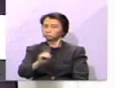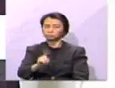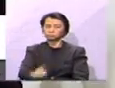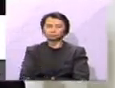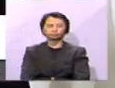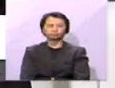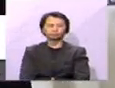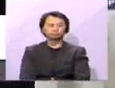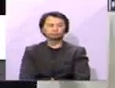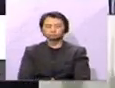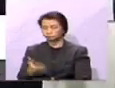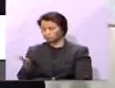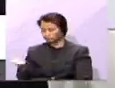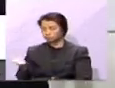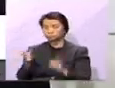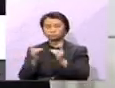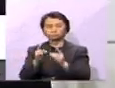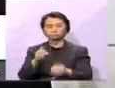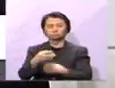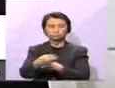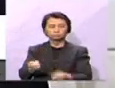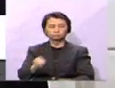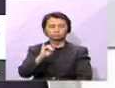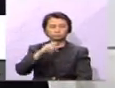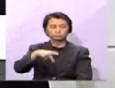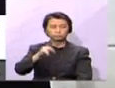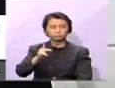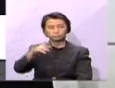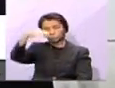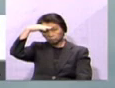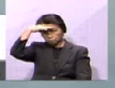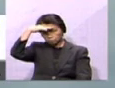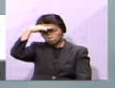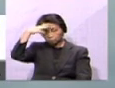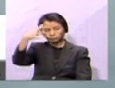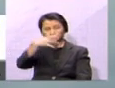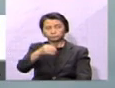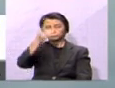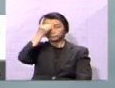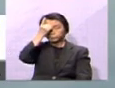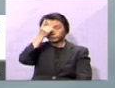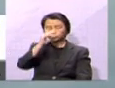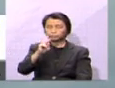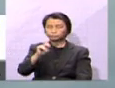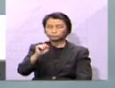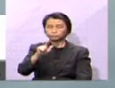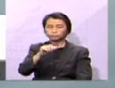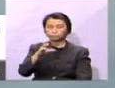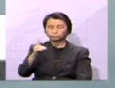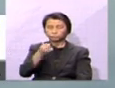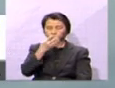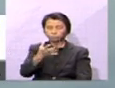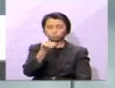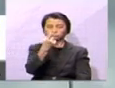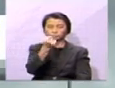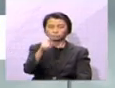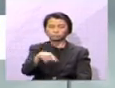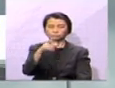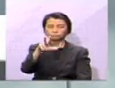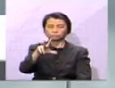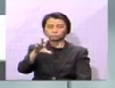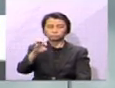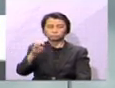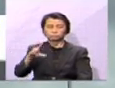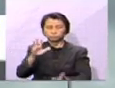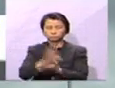time beliau ditemui di Ibu pejabat polis kontinjen Johor Dalam pada itu Datuk Mohamad Khalil memaklumkan 11307